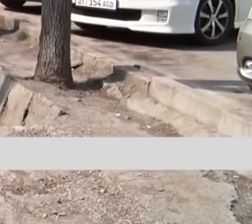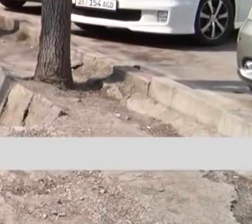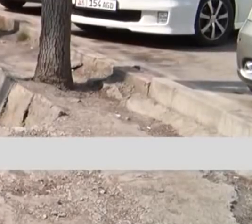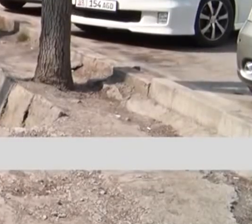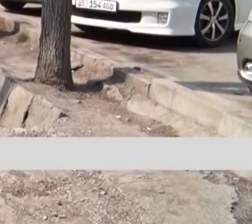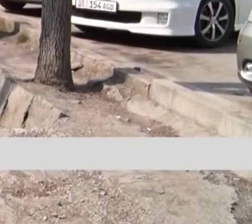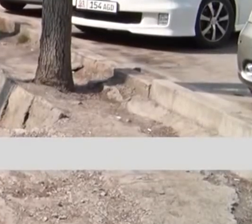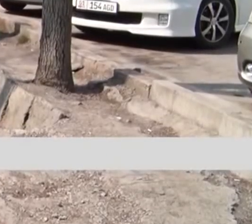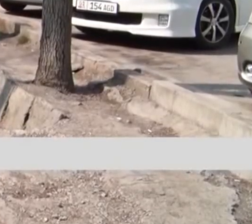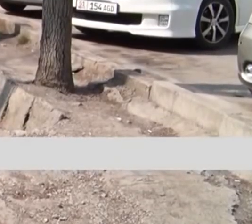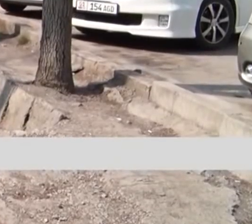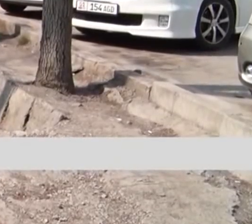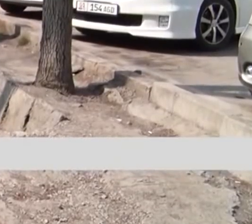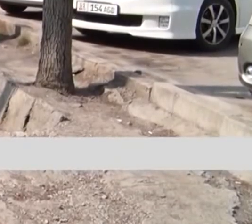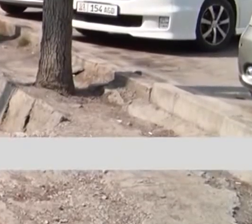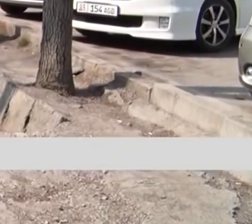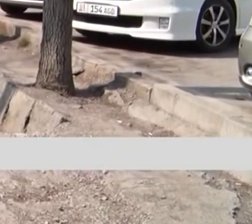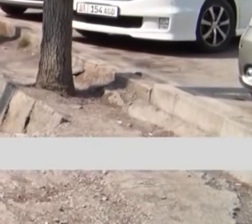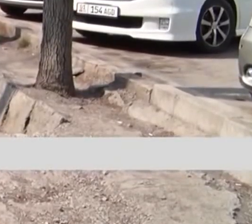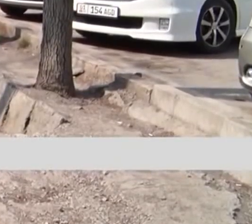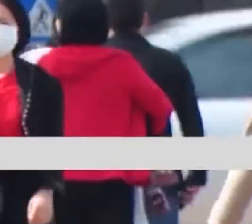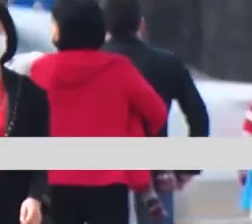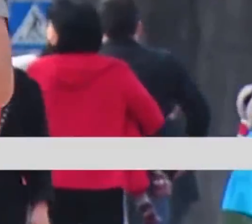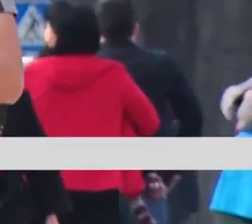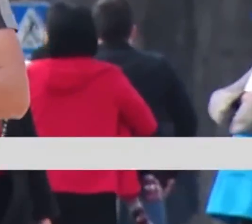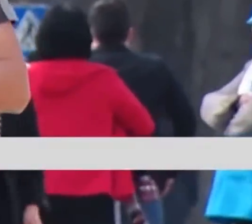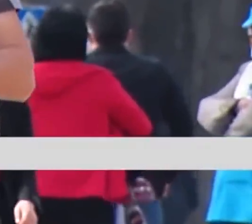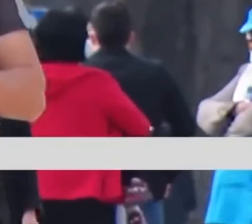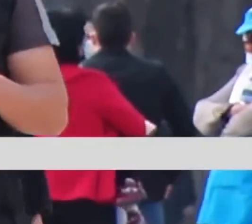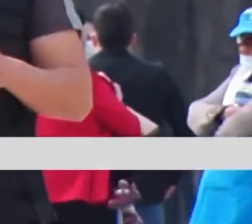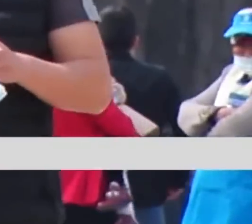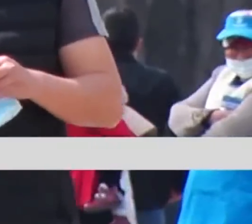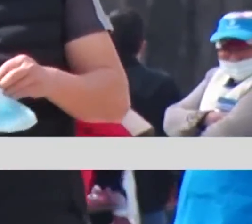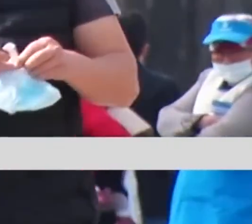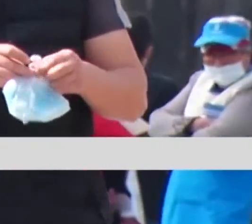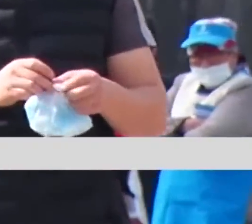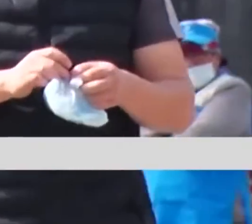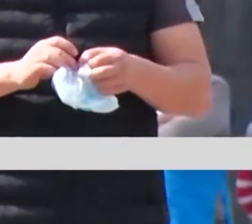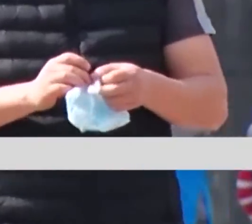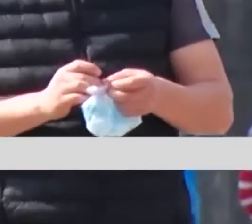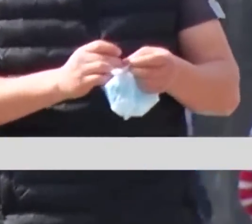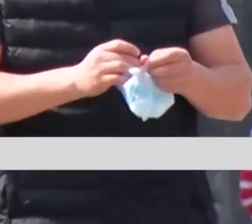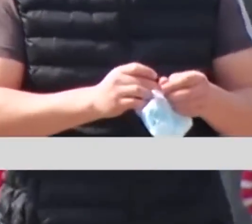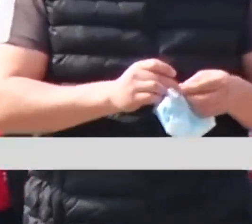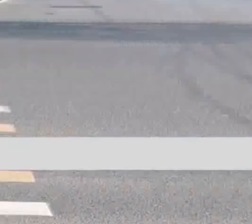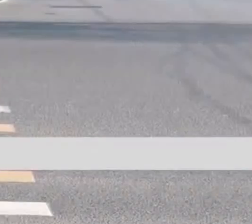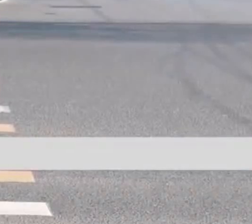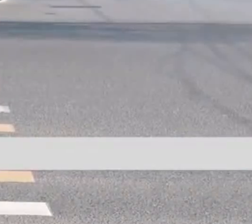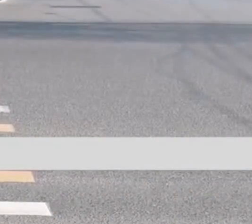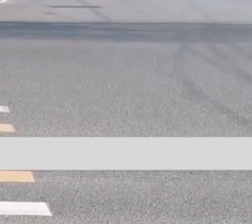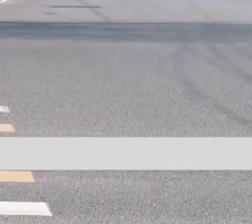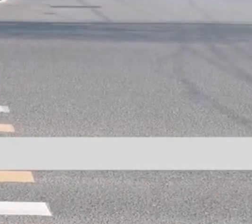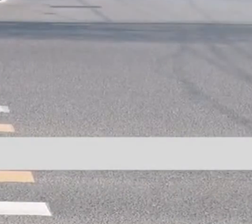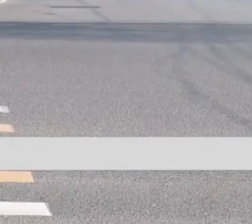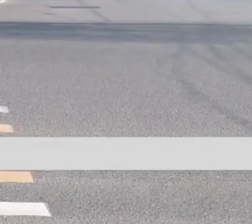Мындан тышкары ишкана жетекчилери кызматкерлерин бир жолу пайдаланыла турган беткаптар менен камсыз кылыш керек. Бирок ар бири масканы туура тагынганды